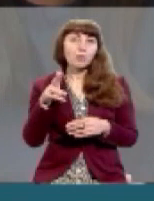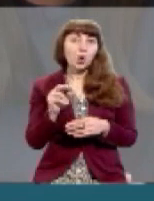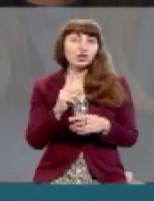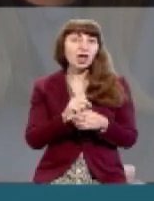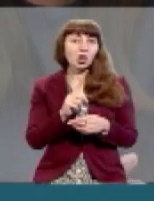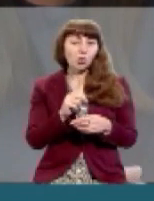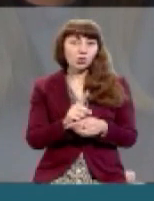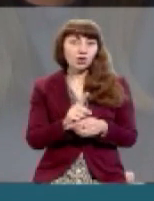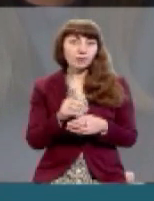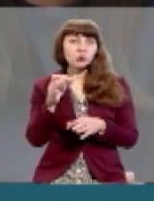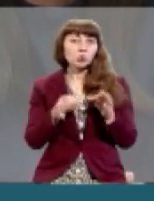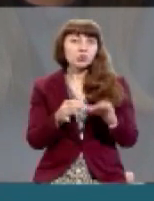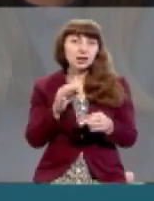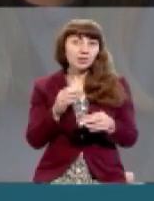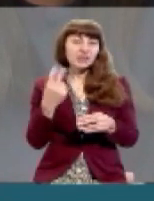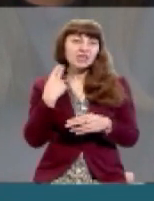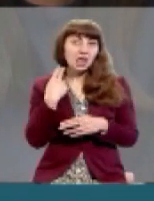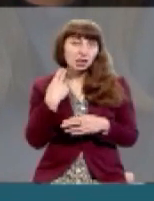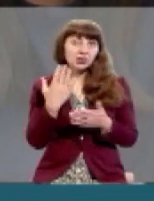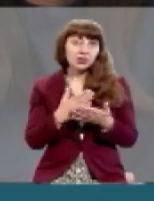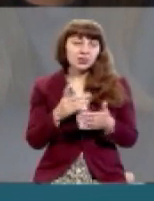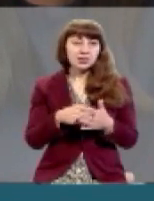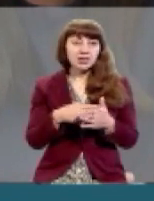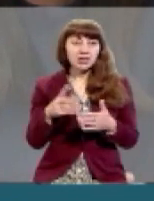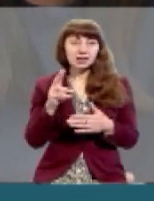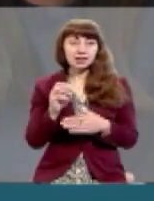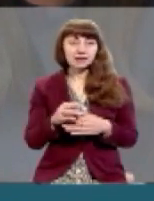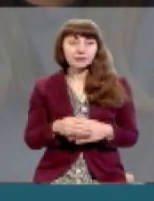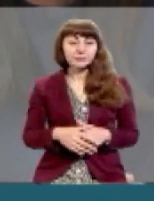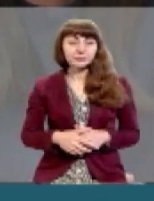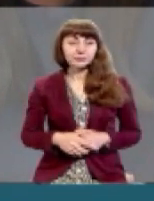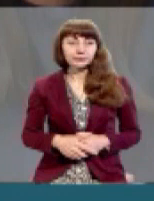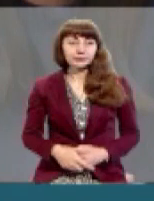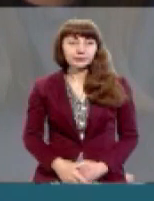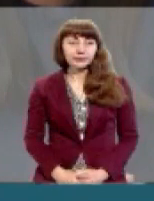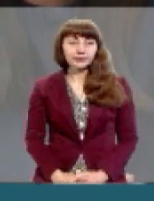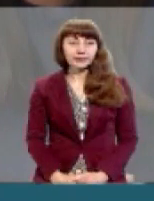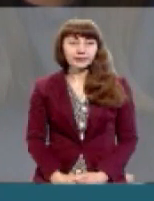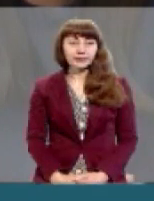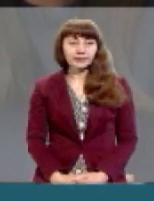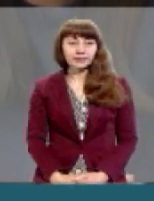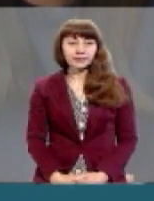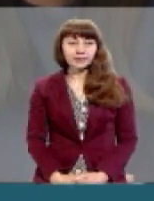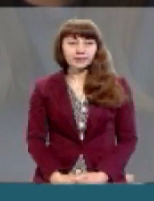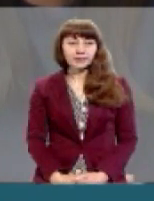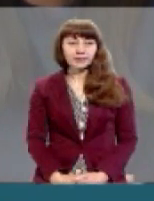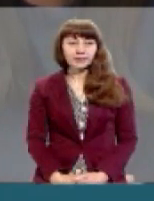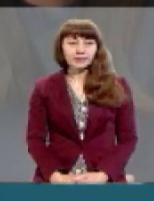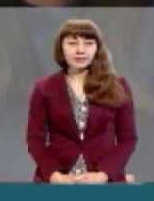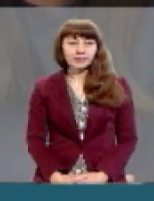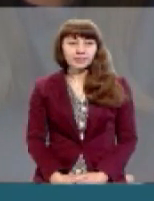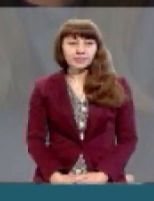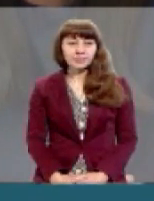действующих судебных разбирательств отношений заемщика заемщик должен быть дееспособным достигших